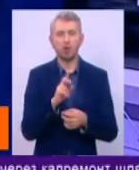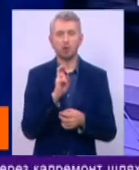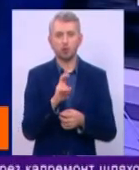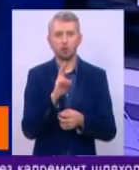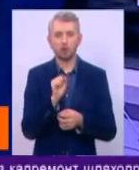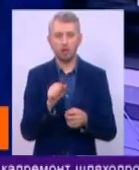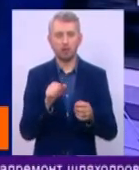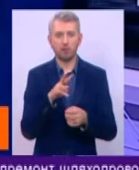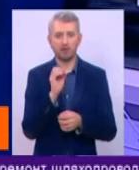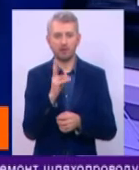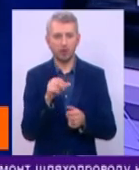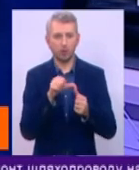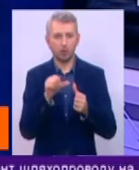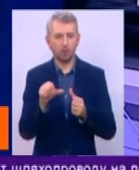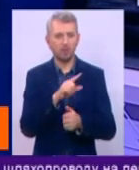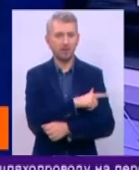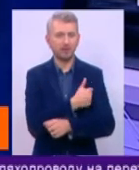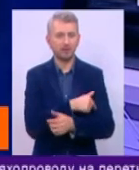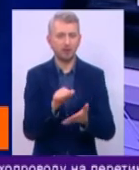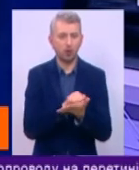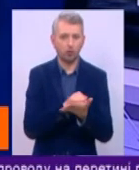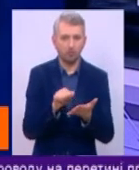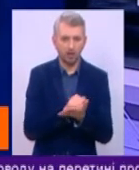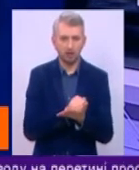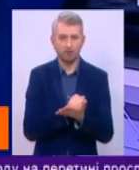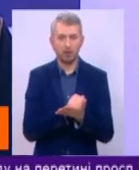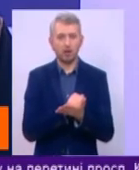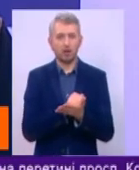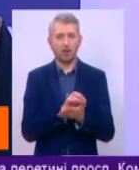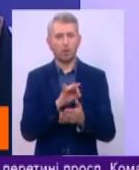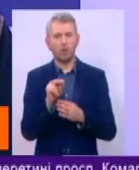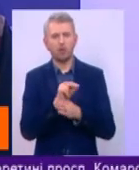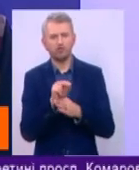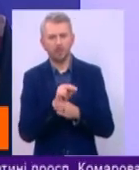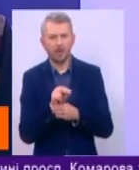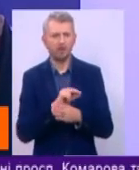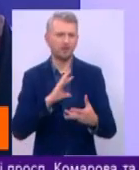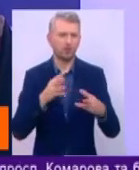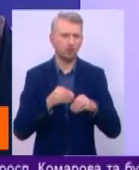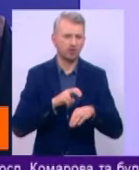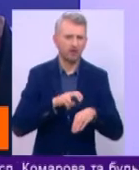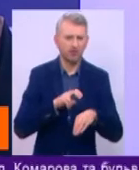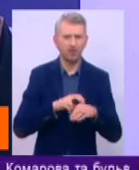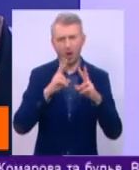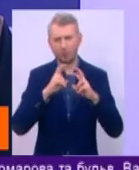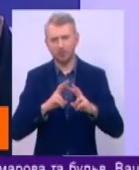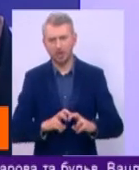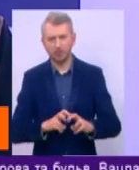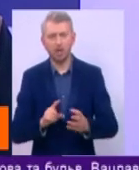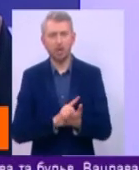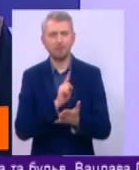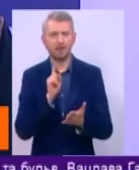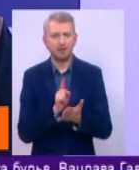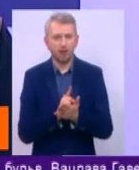на МСЭК, кроме медицинских документов, пакета медицинских документов о лечении, заключении, там, обследовании,